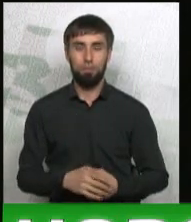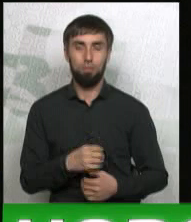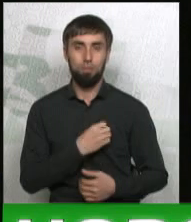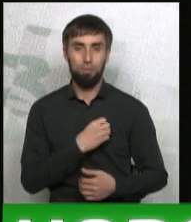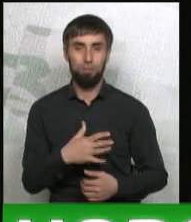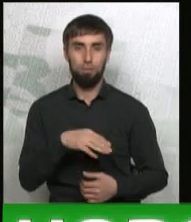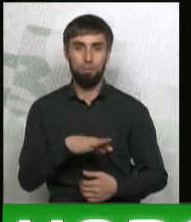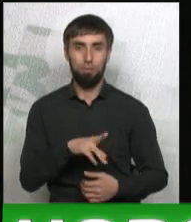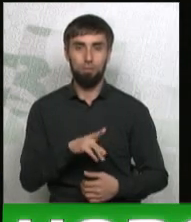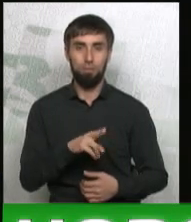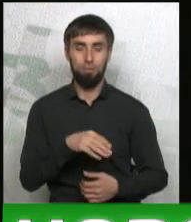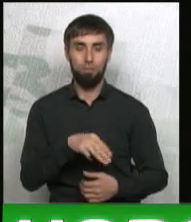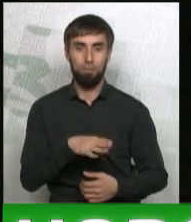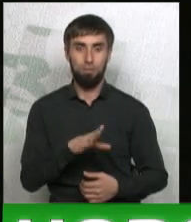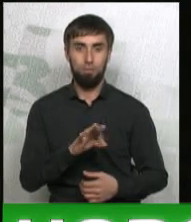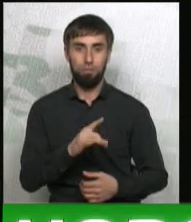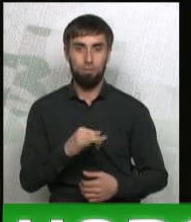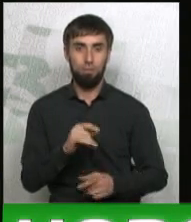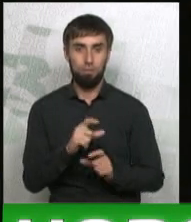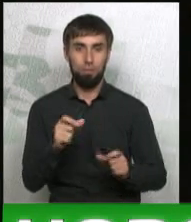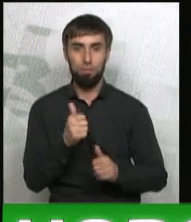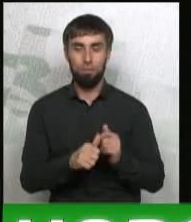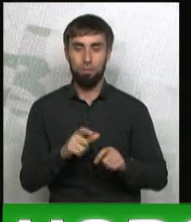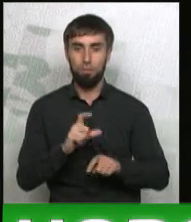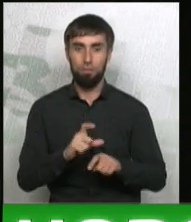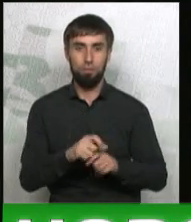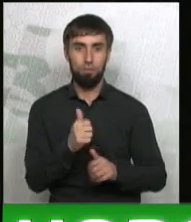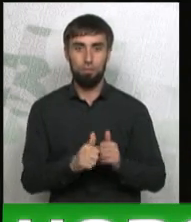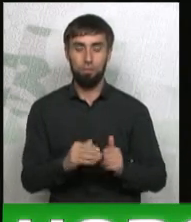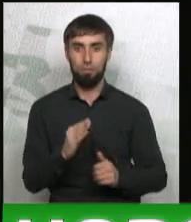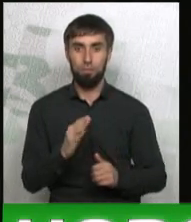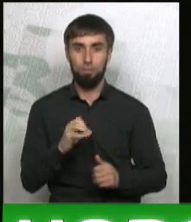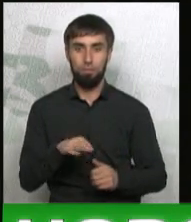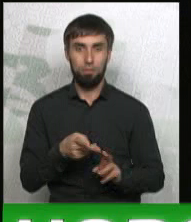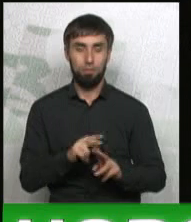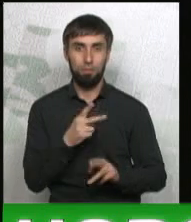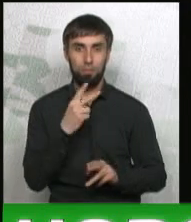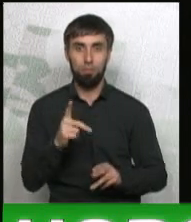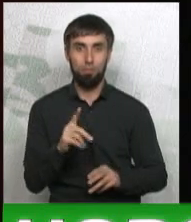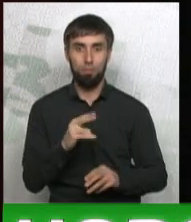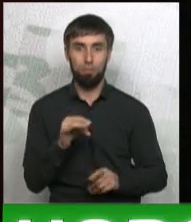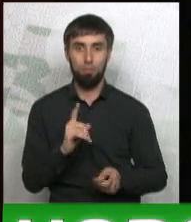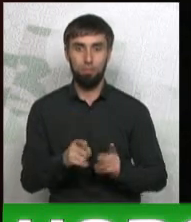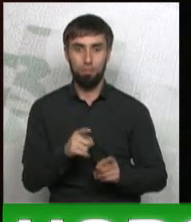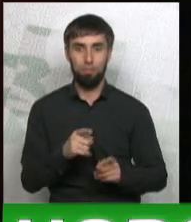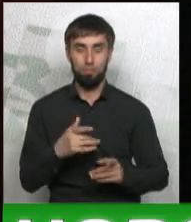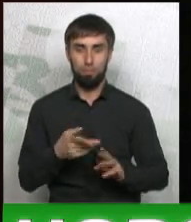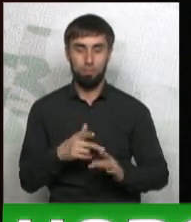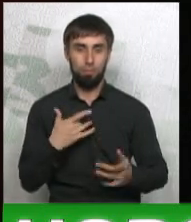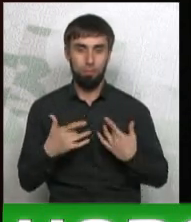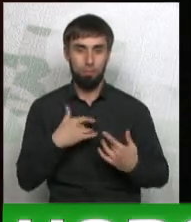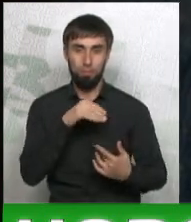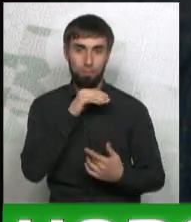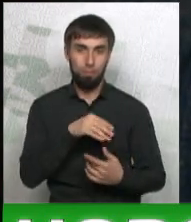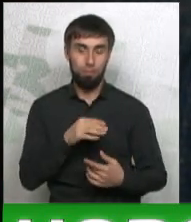духовно, творческие люди. Даже каждая фраза, каждый жест, это видно, что они настоящие артисты.